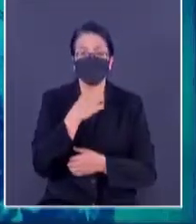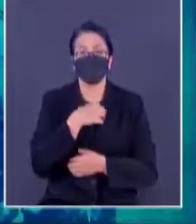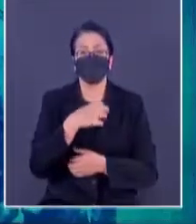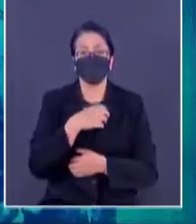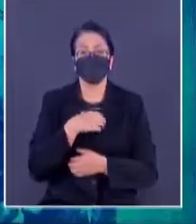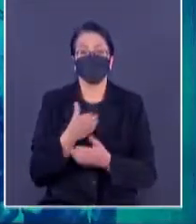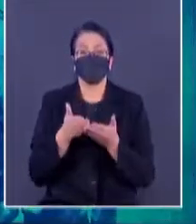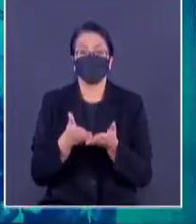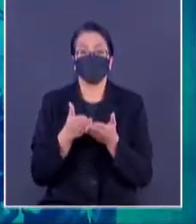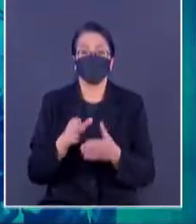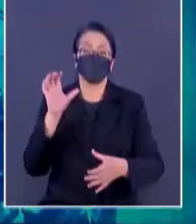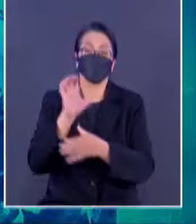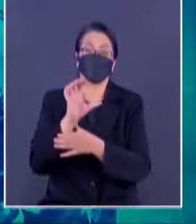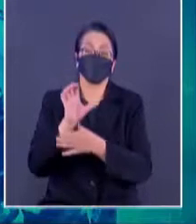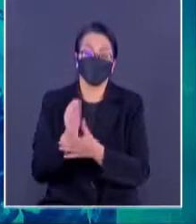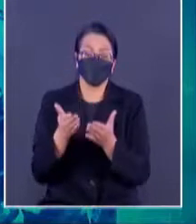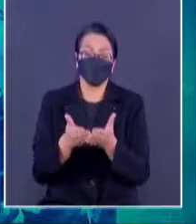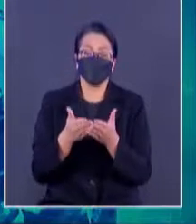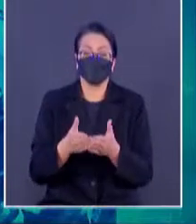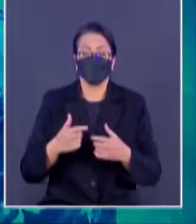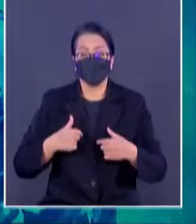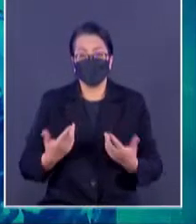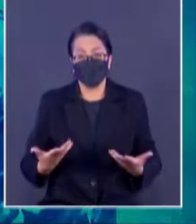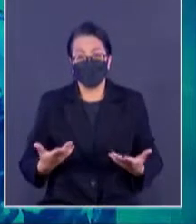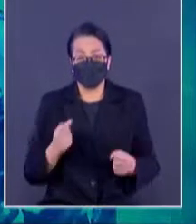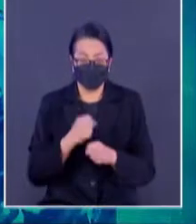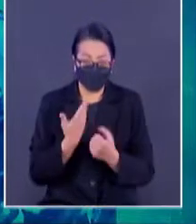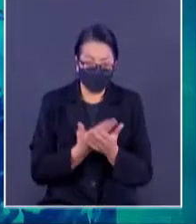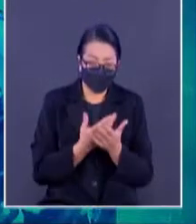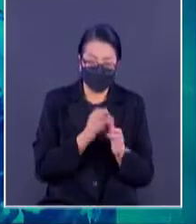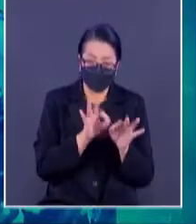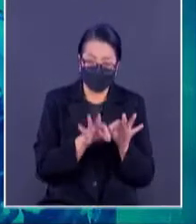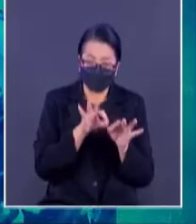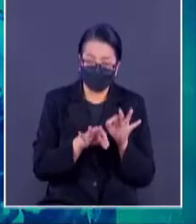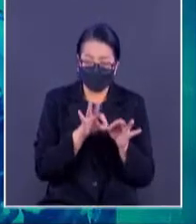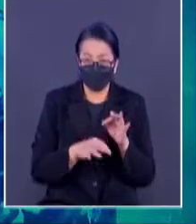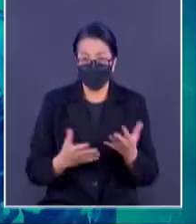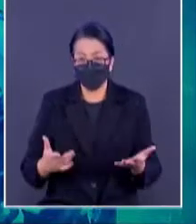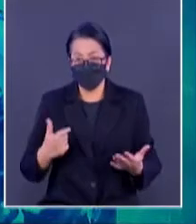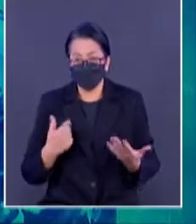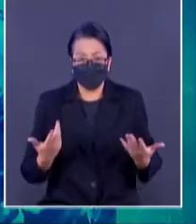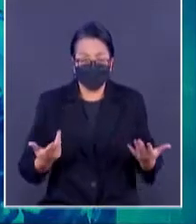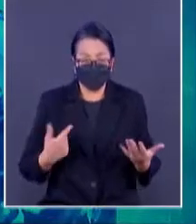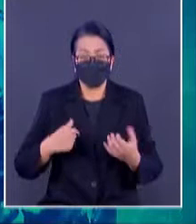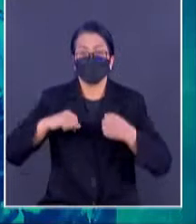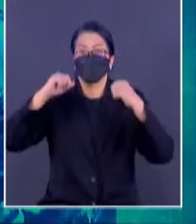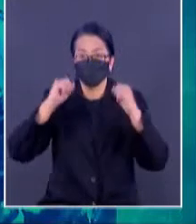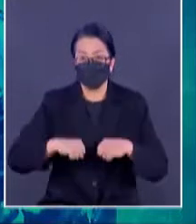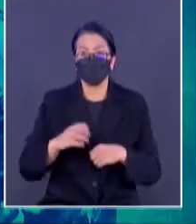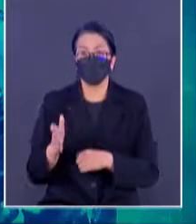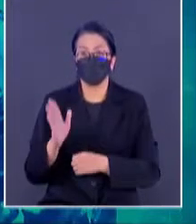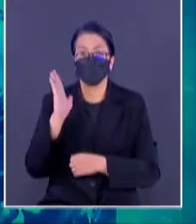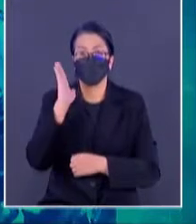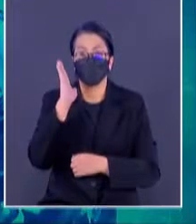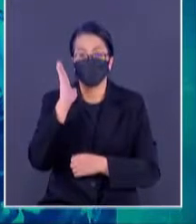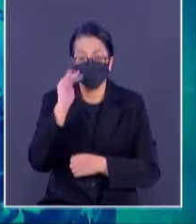ได้เรือบังคับนะแต่ด้วยสถานการณ์แบบนี้นะคะต้องรัดเข็มขัดต้องนำเงินไปใช้เฉพาะเรื่องที่จำเป็นเท่านั้นก็เลยตัดสินใจค่ะตัด